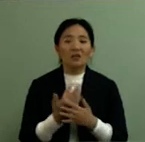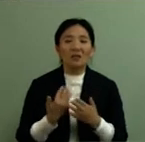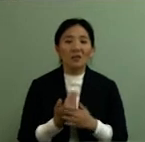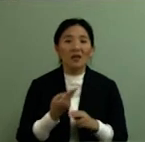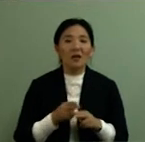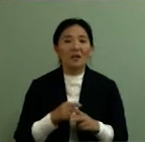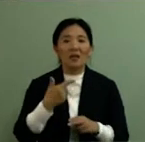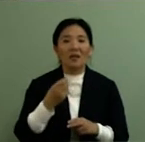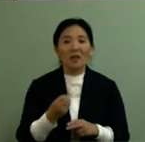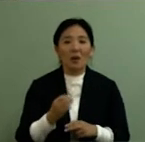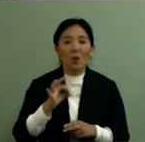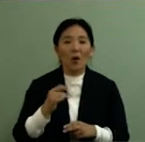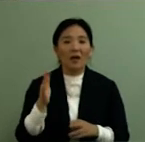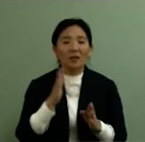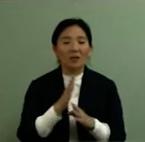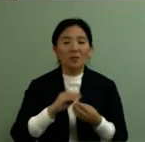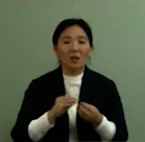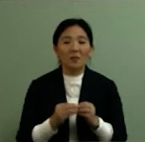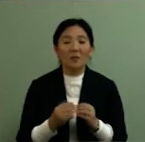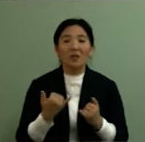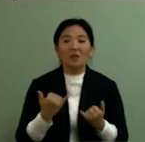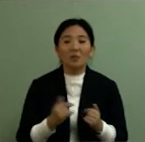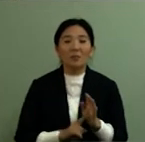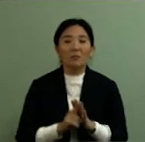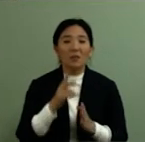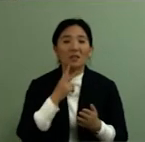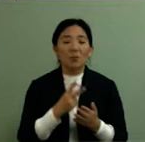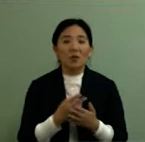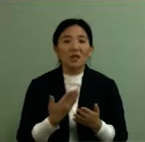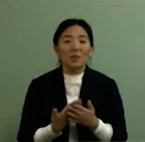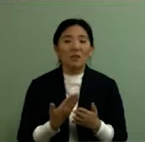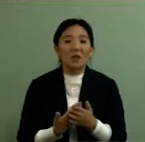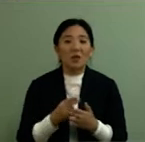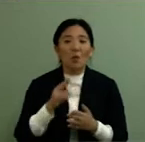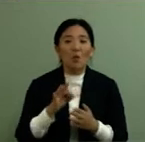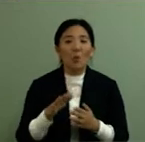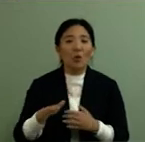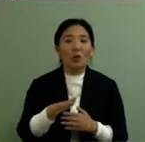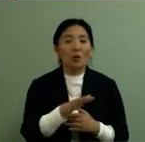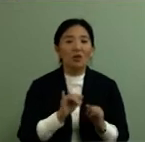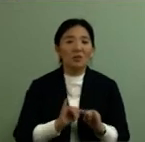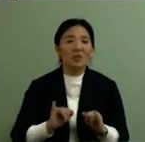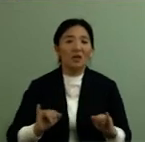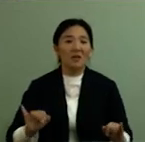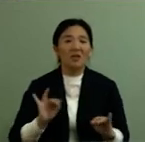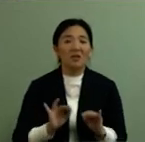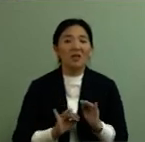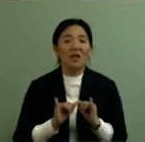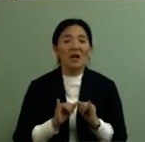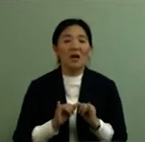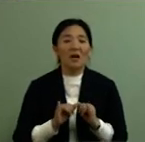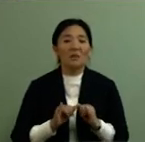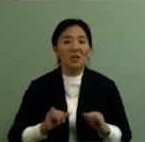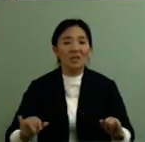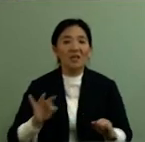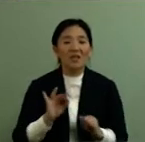этих геоэкологических проблем. Давайте теперь посмотрим. Например, по площади распространения и развития.